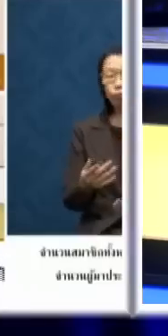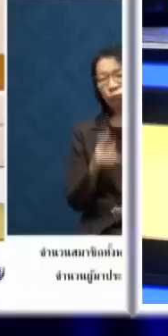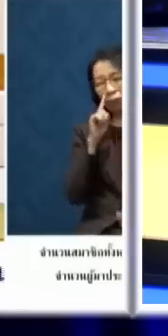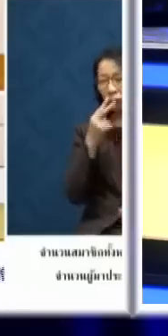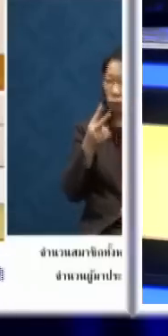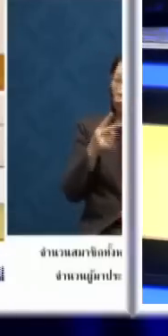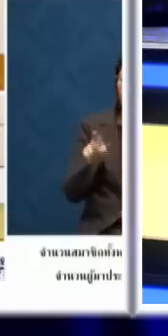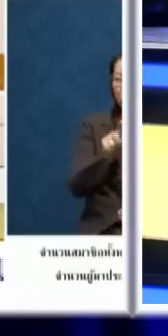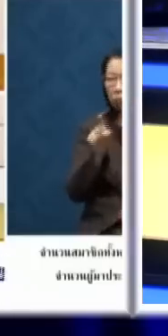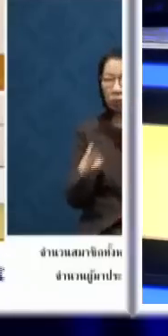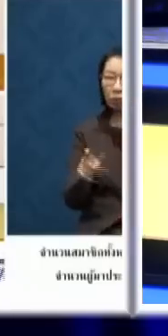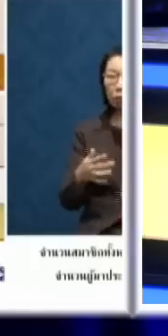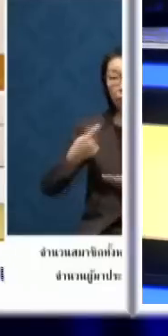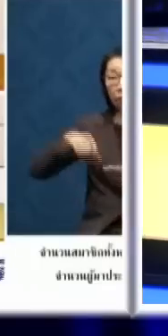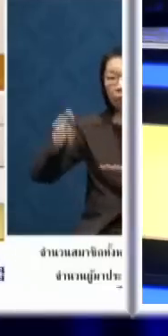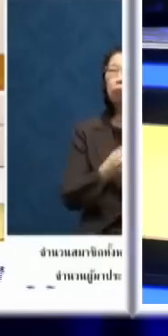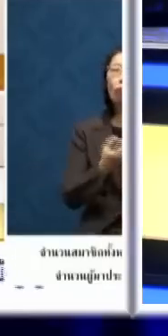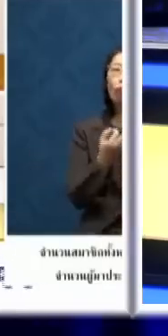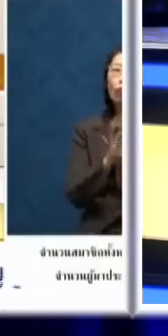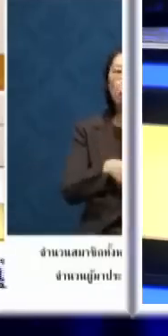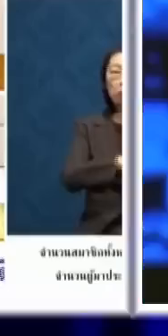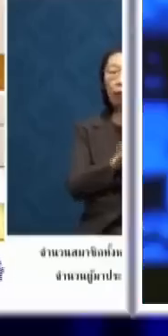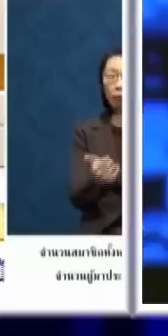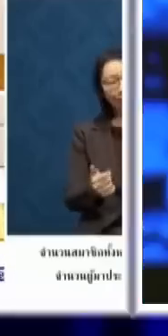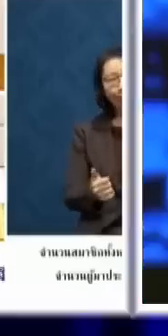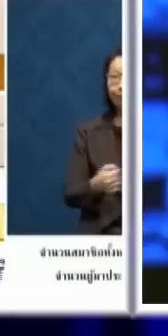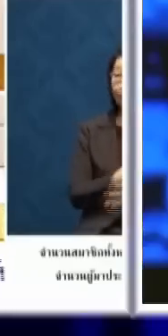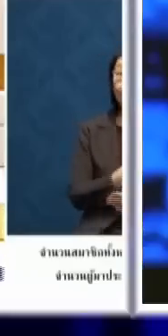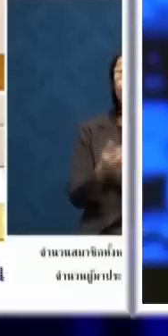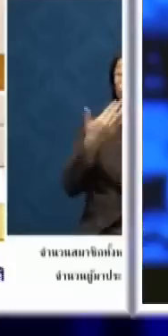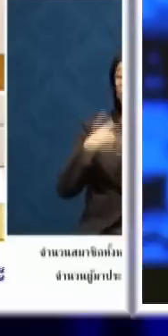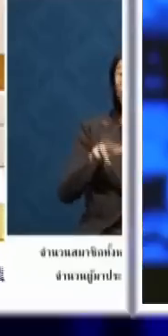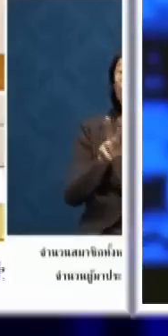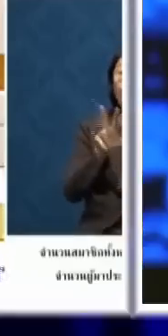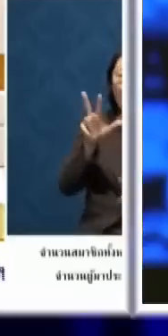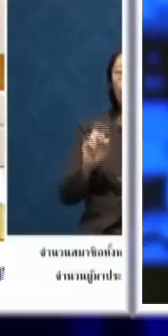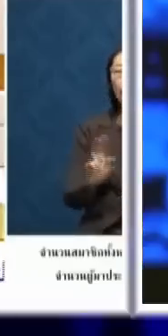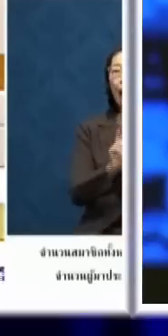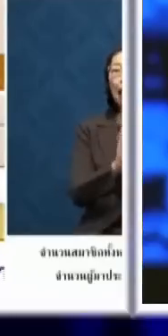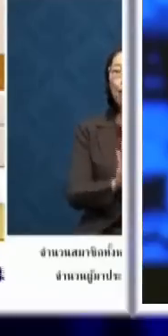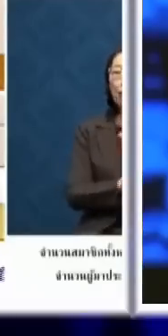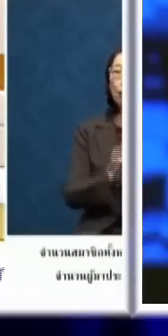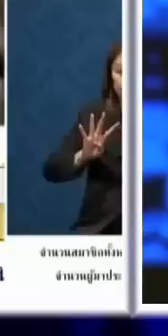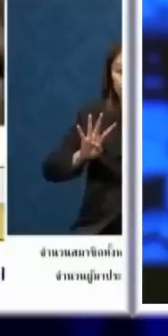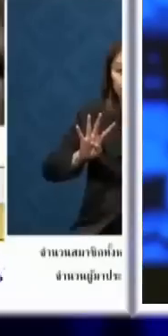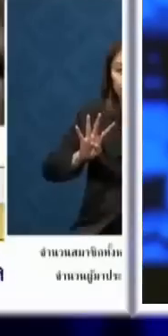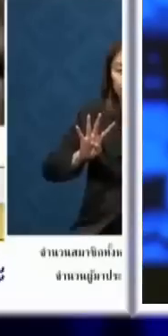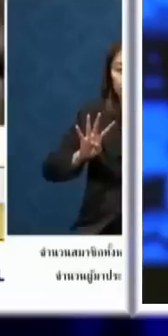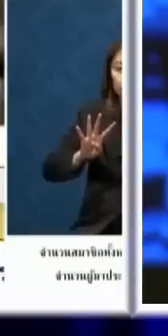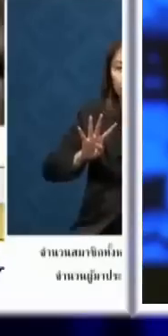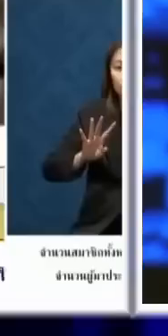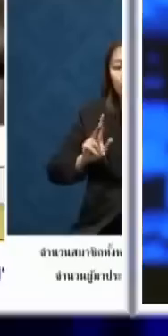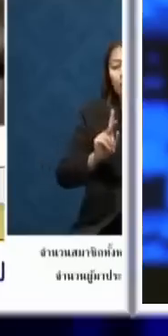านนะครับจริงๆต้นเรื่องอีกคนหนึ่งก็คือรัฐมนตรีว่าการกระทรวงยุติธรรมคุณสมศักดิ์เทพสุทินเพราะว่าก็ต้องเชื่อ